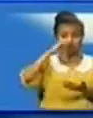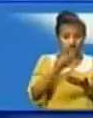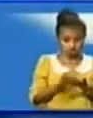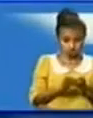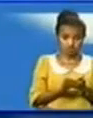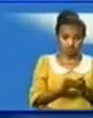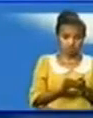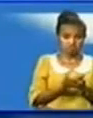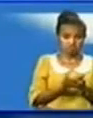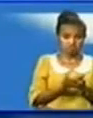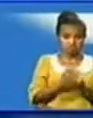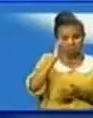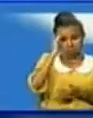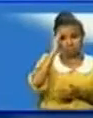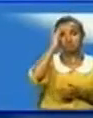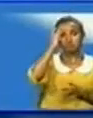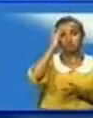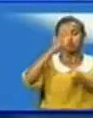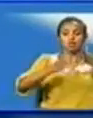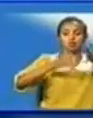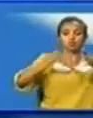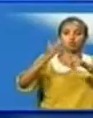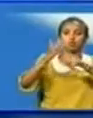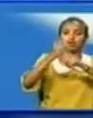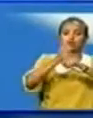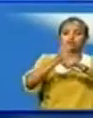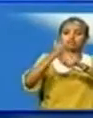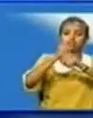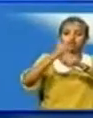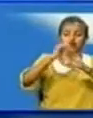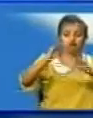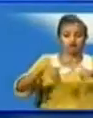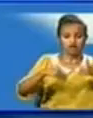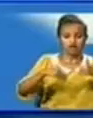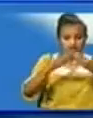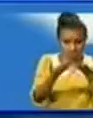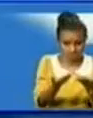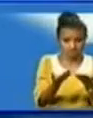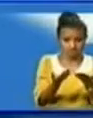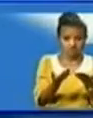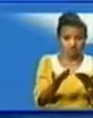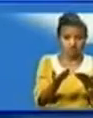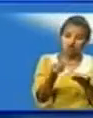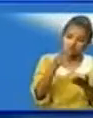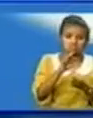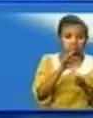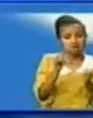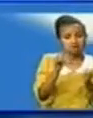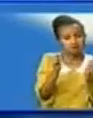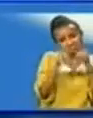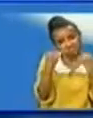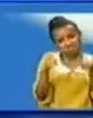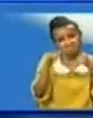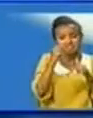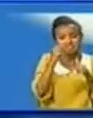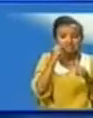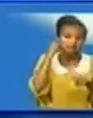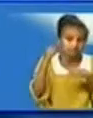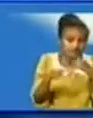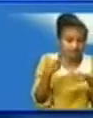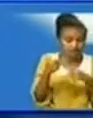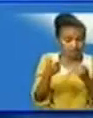ቤተሰብ ላላቸው ልጆች ማለት ነው እንደዚህ የምልክ በመስማት ሳናቸው ቤተሰብ ያላቸው ልጆች ዝም